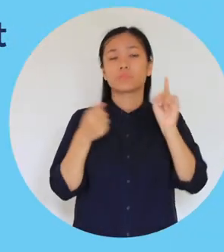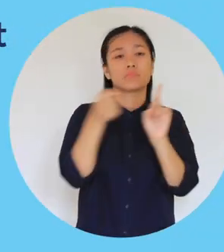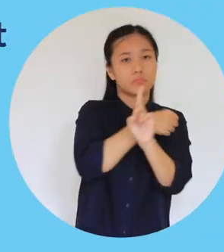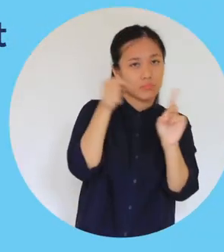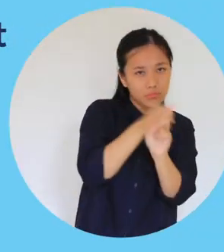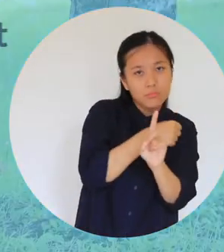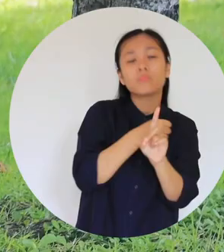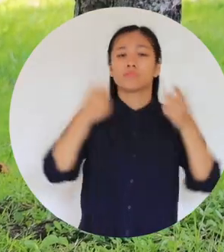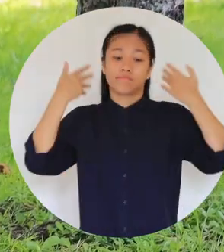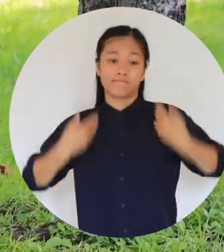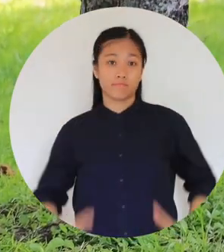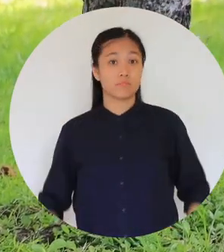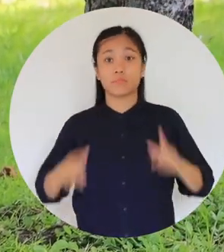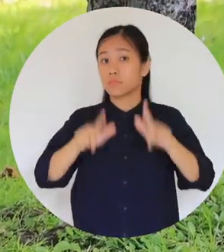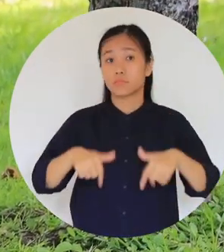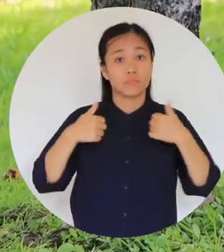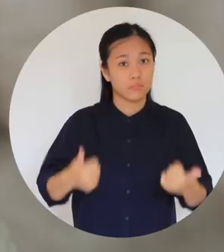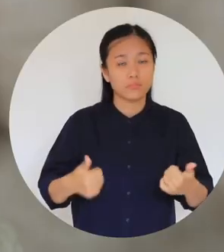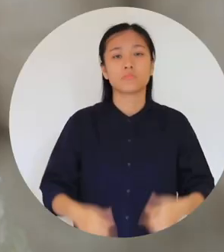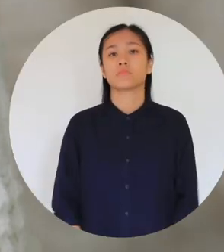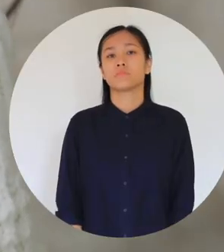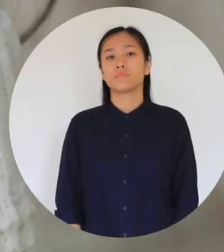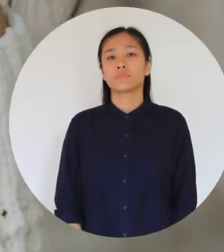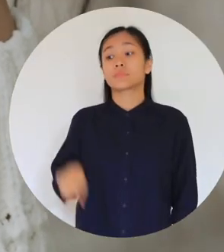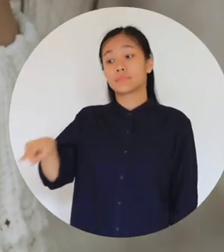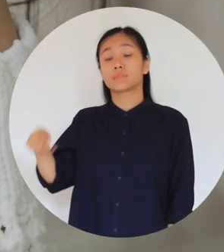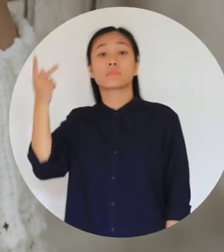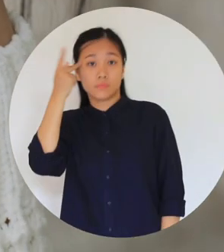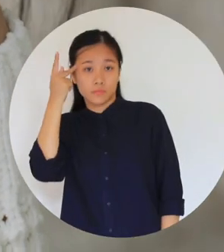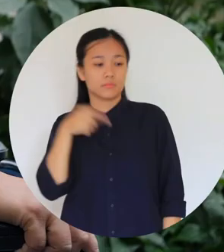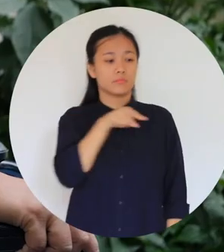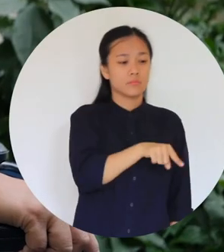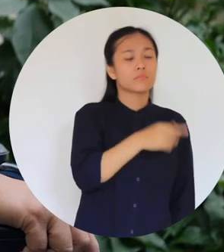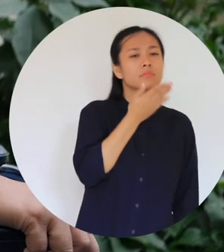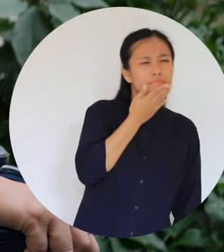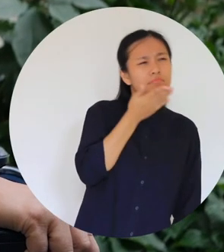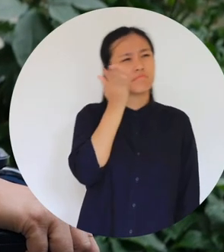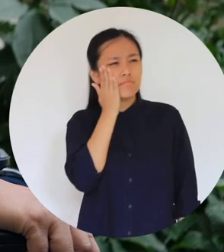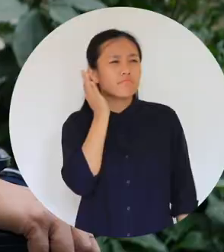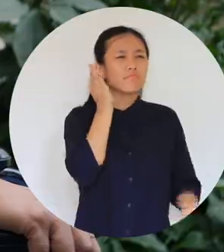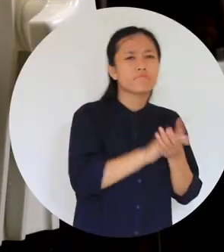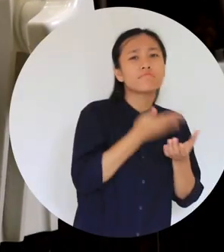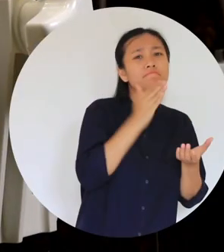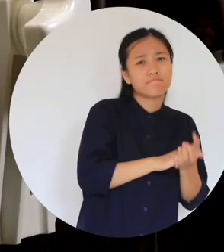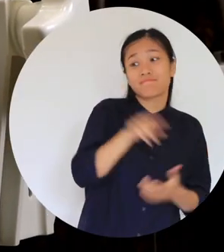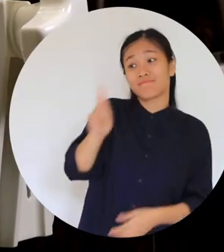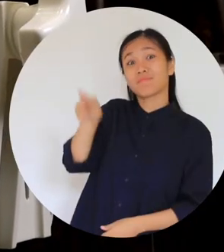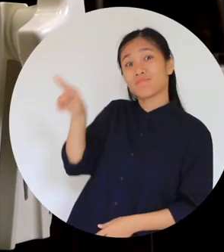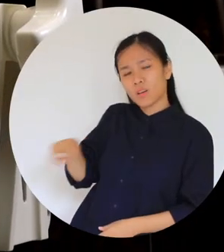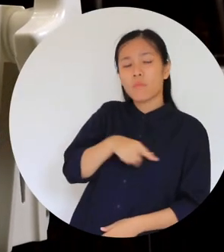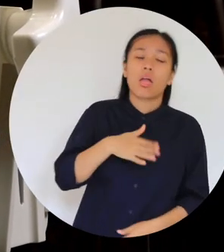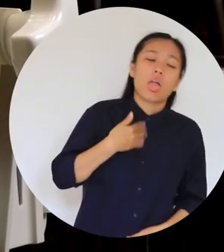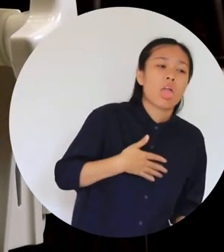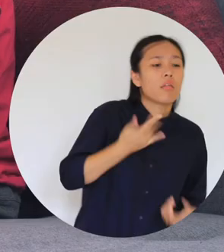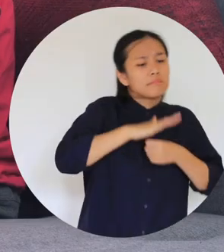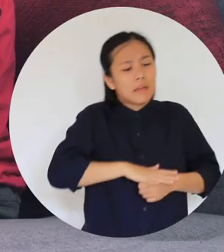lực, bạo hành thể chất có biểu hiện như: người chăm sóc khi mệt mỏi và áp lực thì họ có thể ích kỷ càng khi chăm sóc, tắm rửa